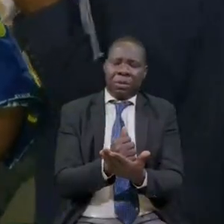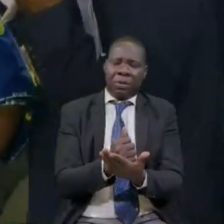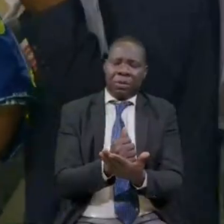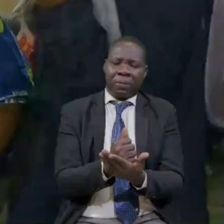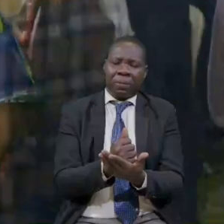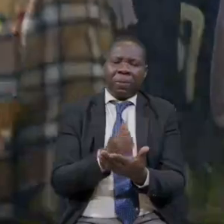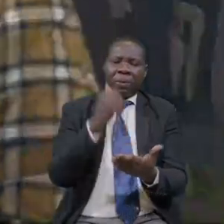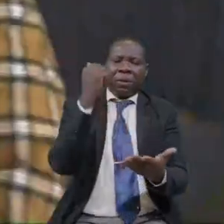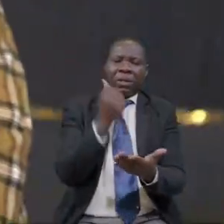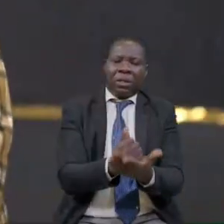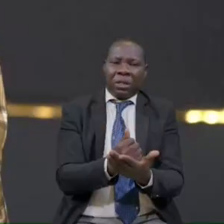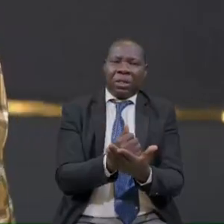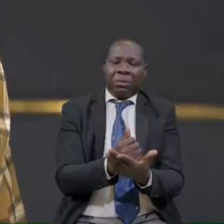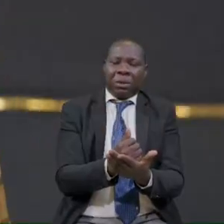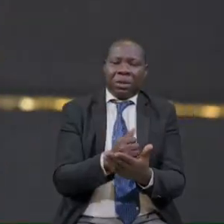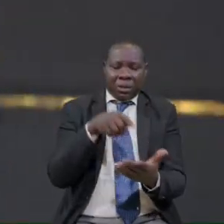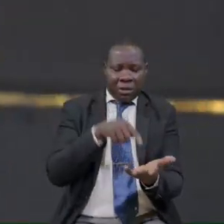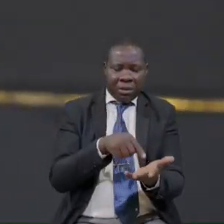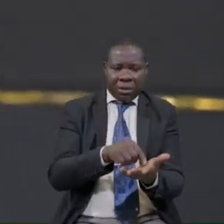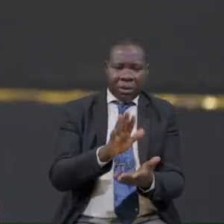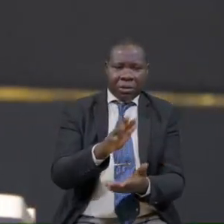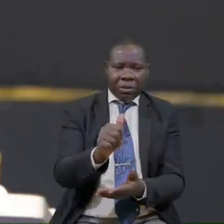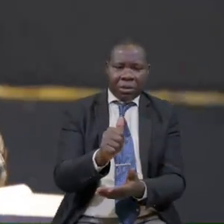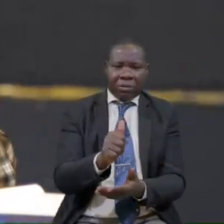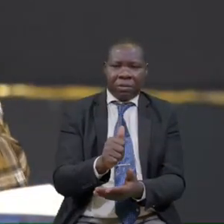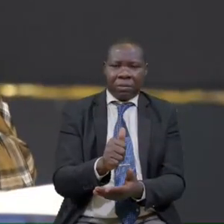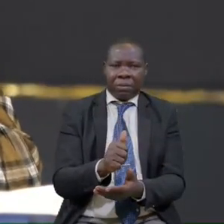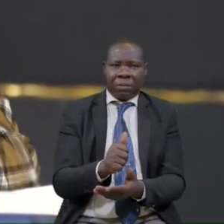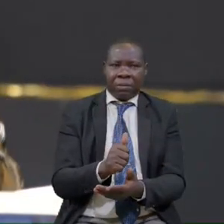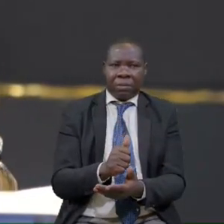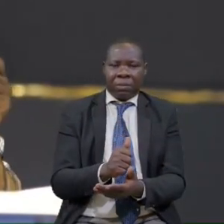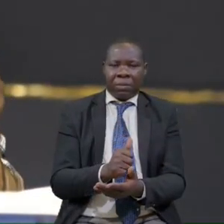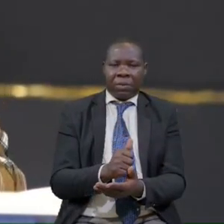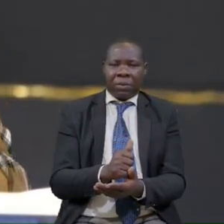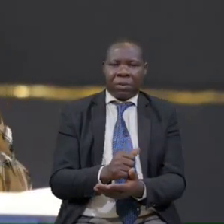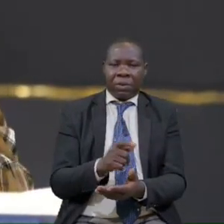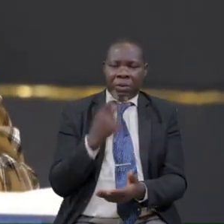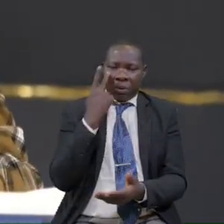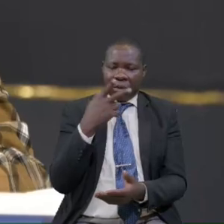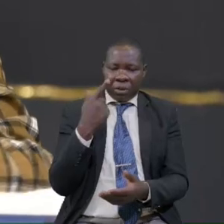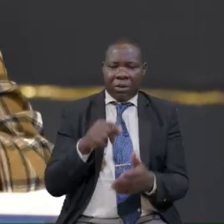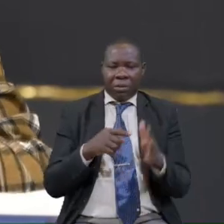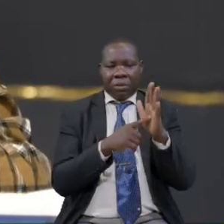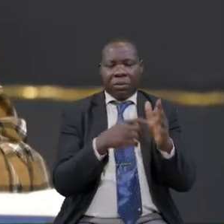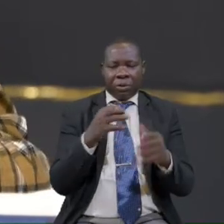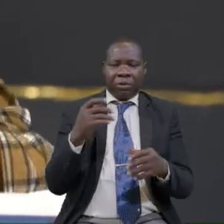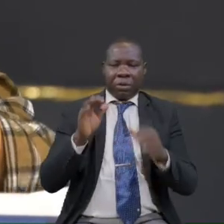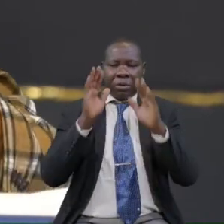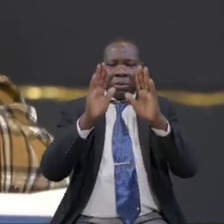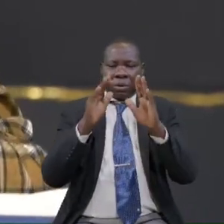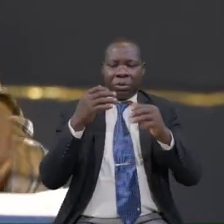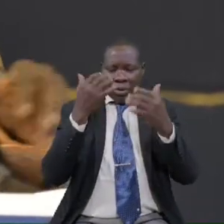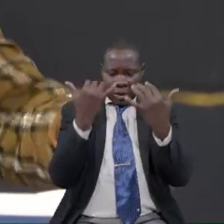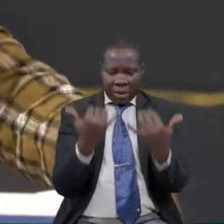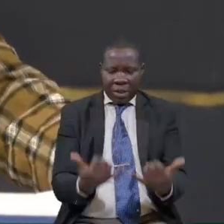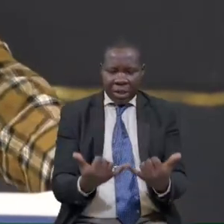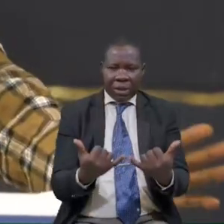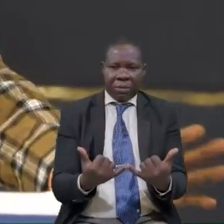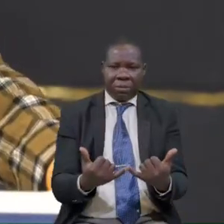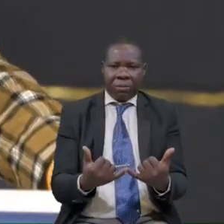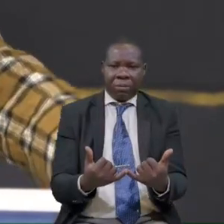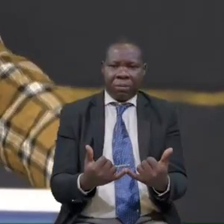Amen. Examinez-vous maintenant. Vous allez voir la manifestation des